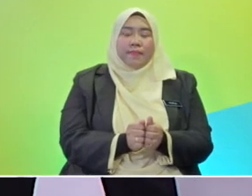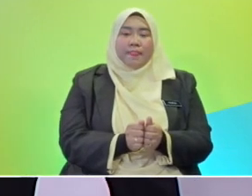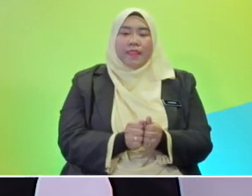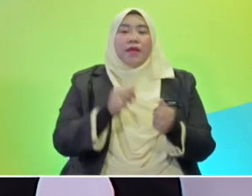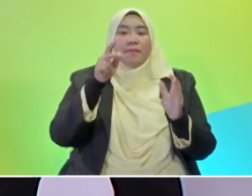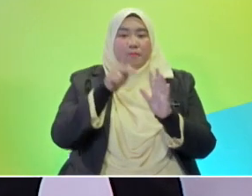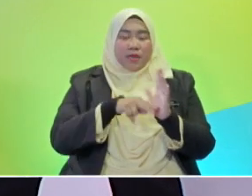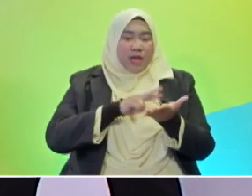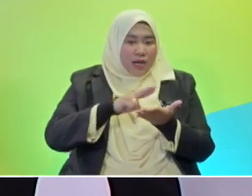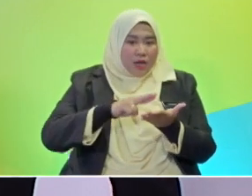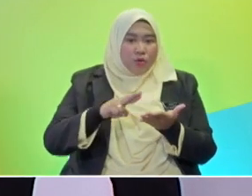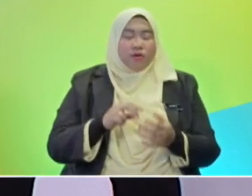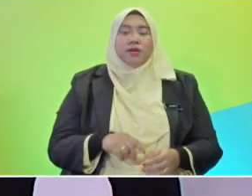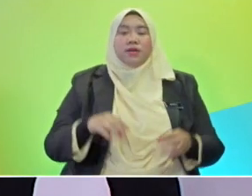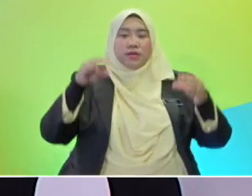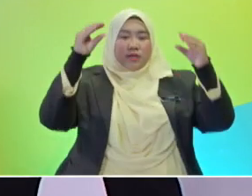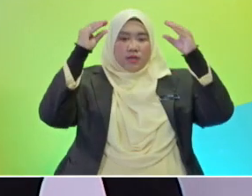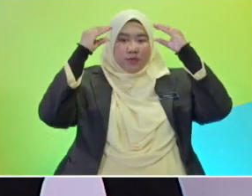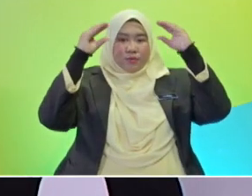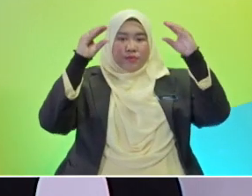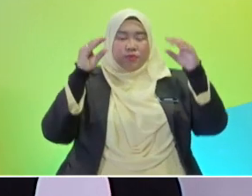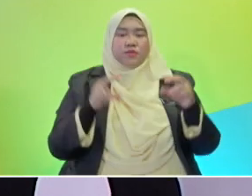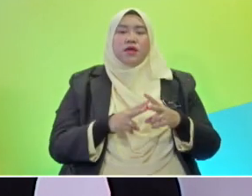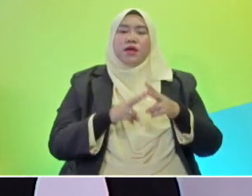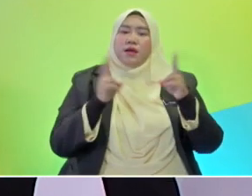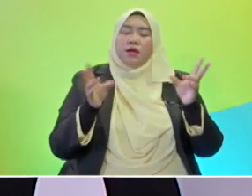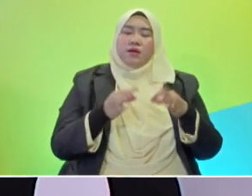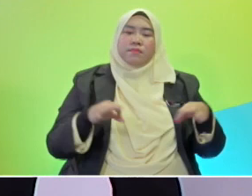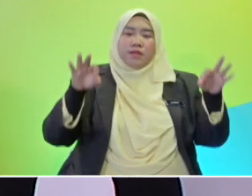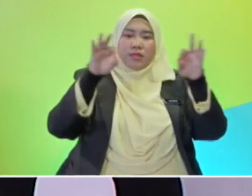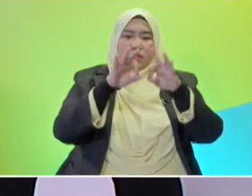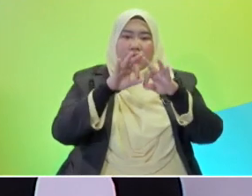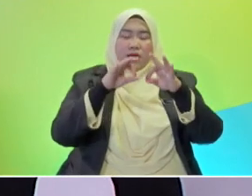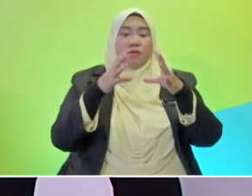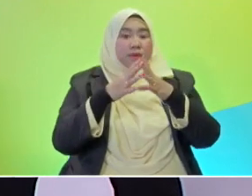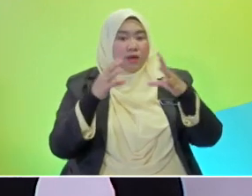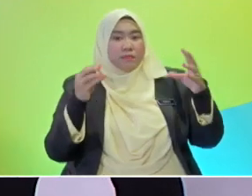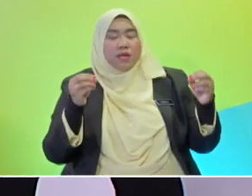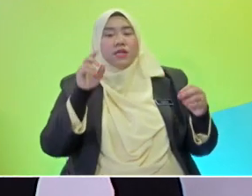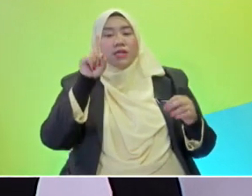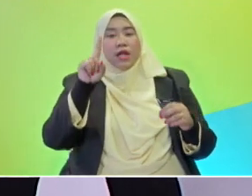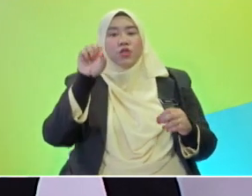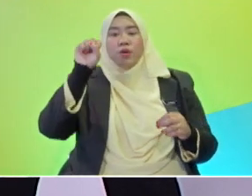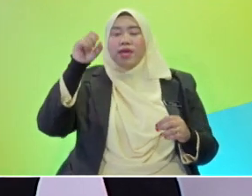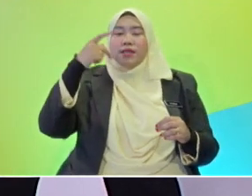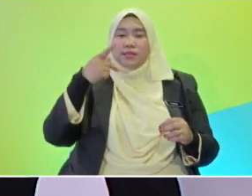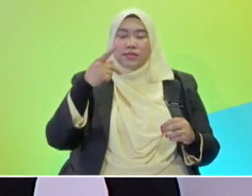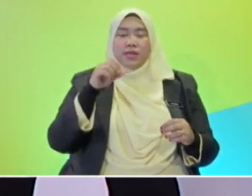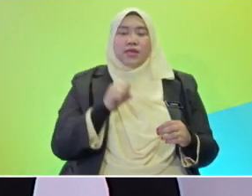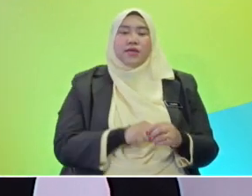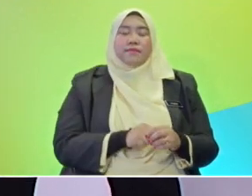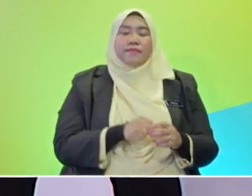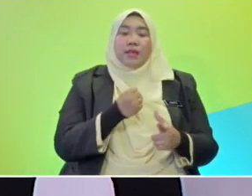guru ya Ini sangat-sangat penting sebenarnya setelah selesai satu SQ ataupun standard kandungan